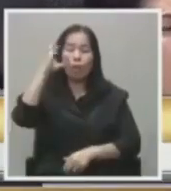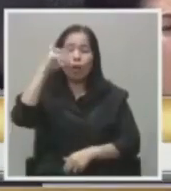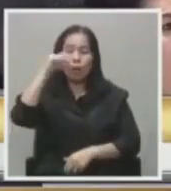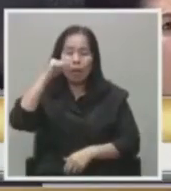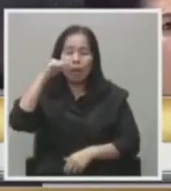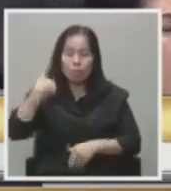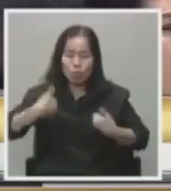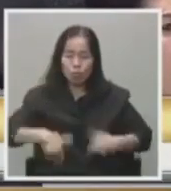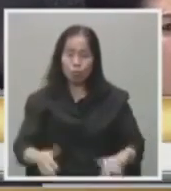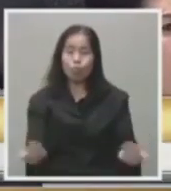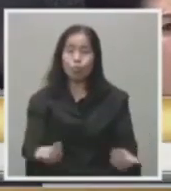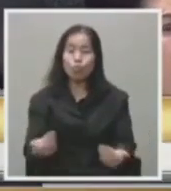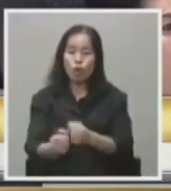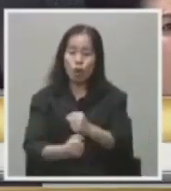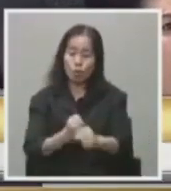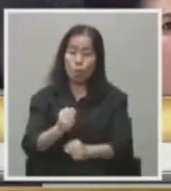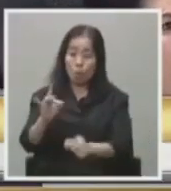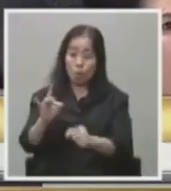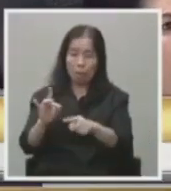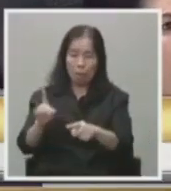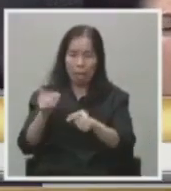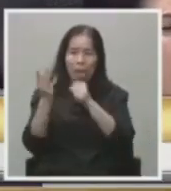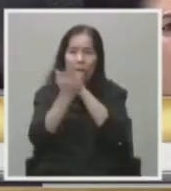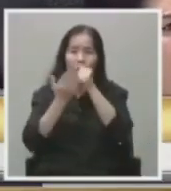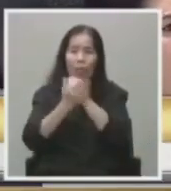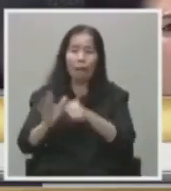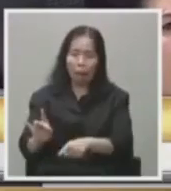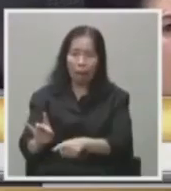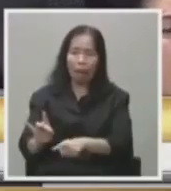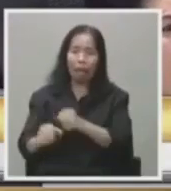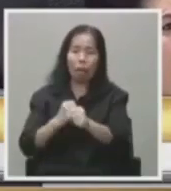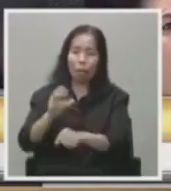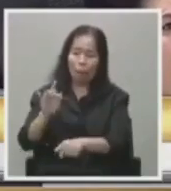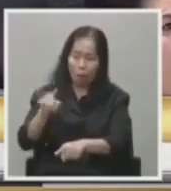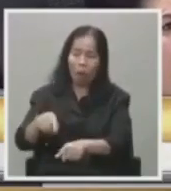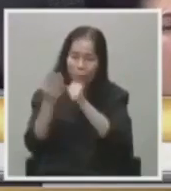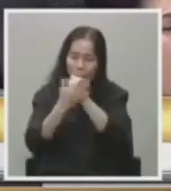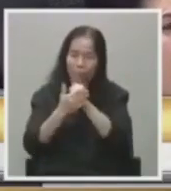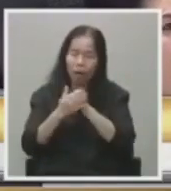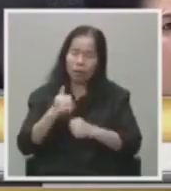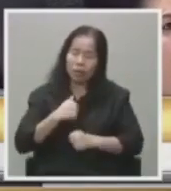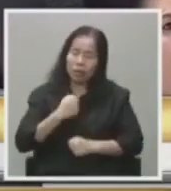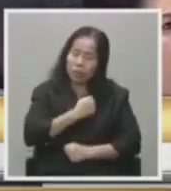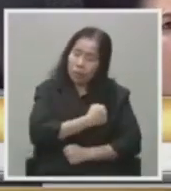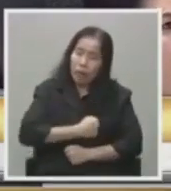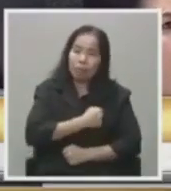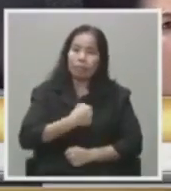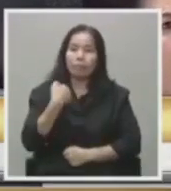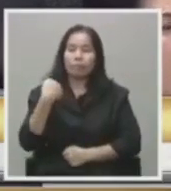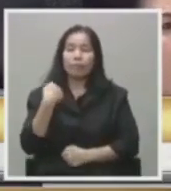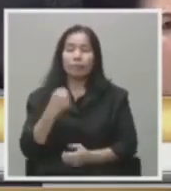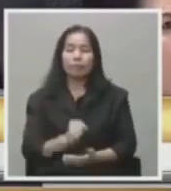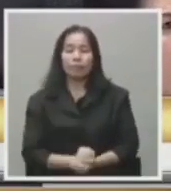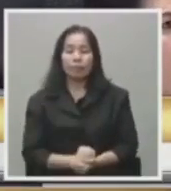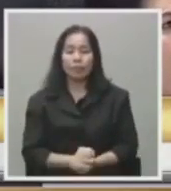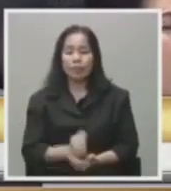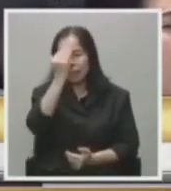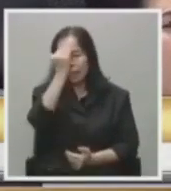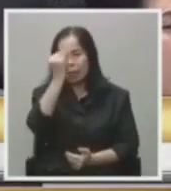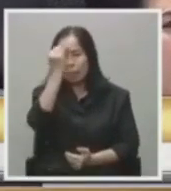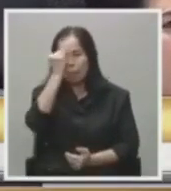ก8ขวบติดยาเสพติดท่านลองดูนะครับว่ามันสะท้อนหัวใจขนาดไหนทำไมถึง